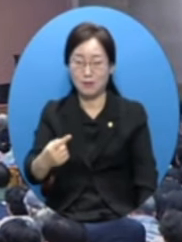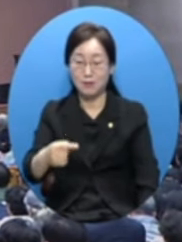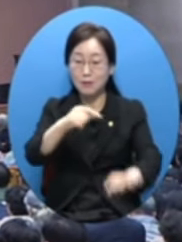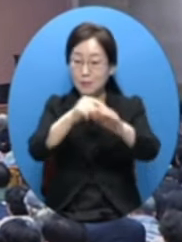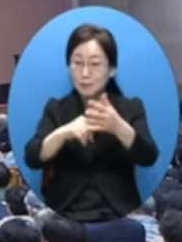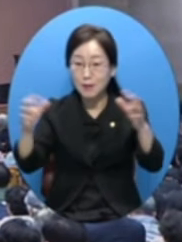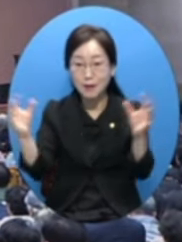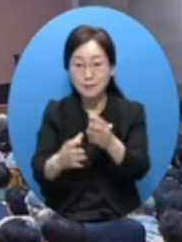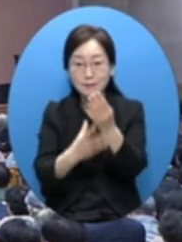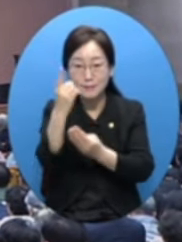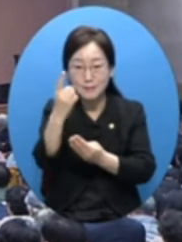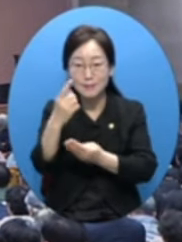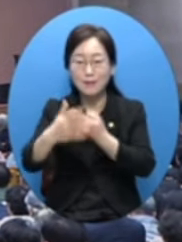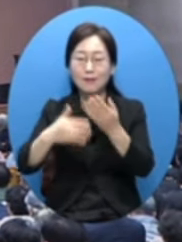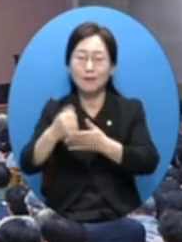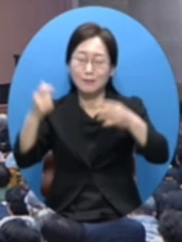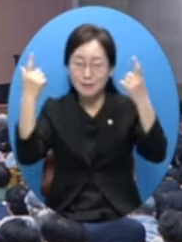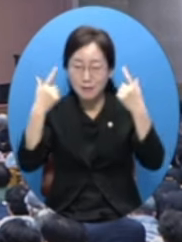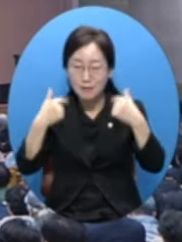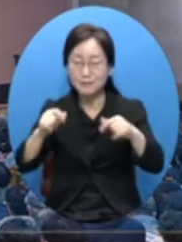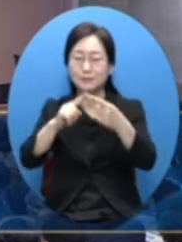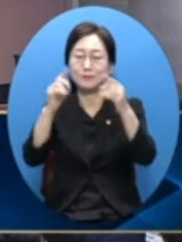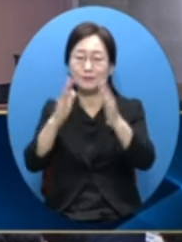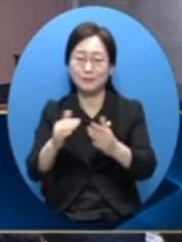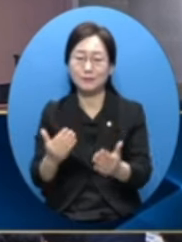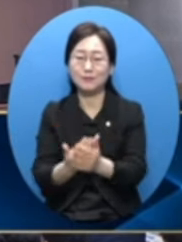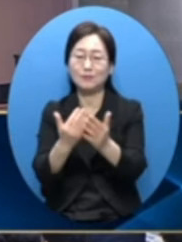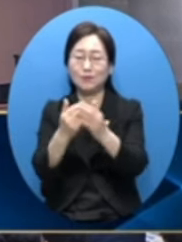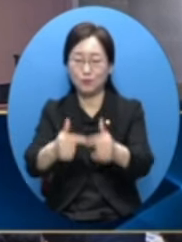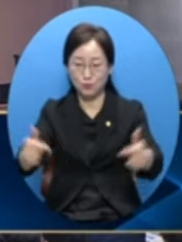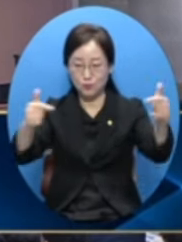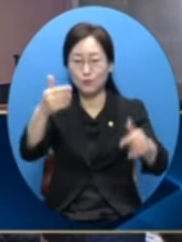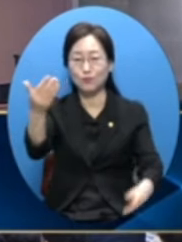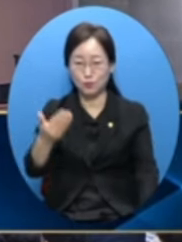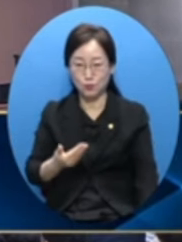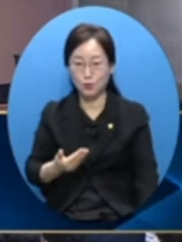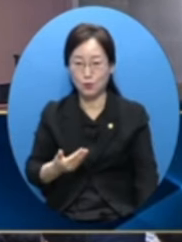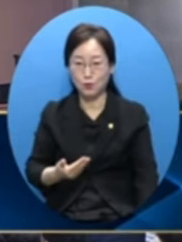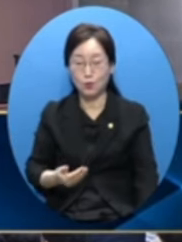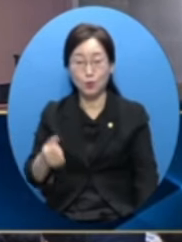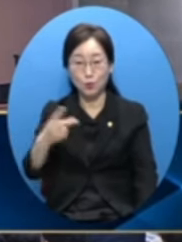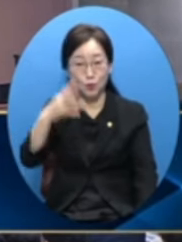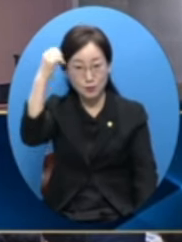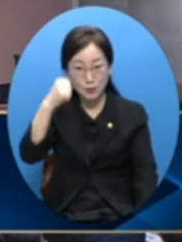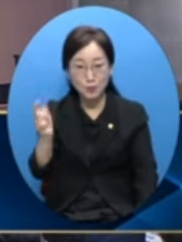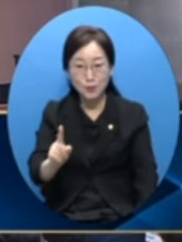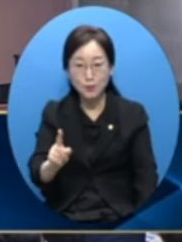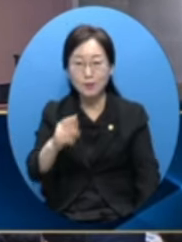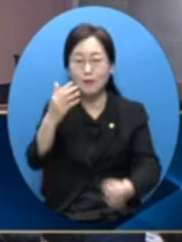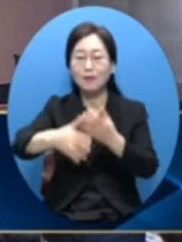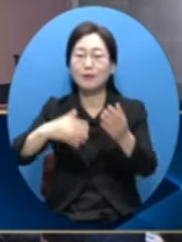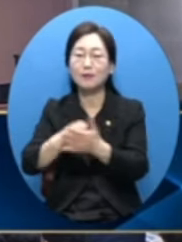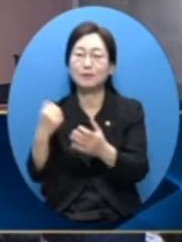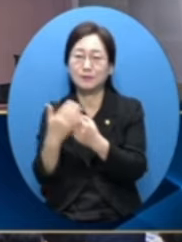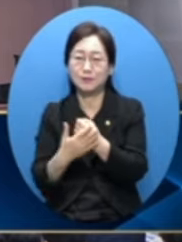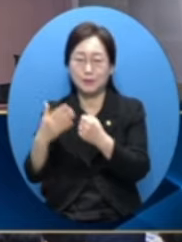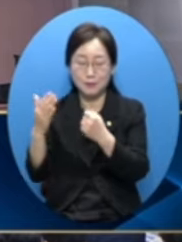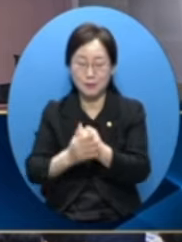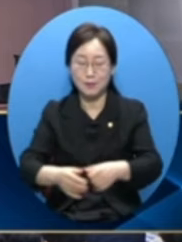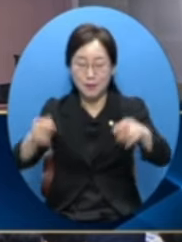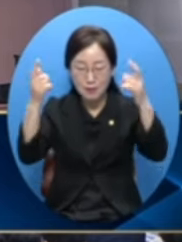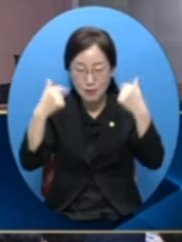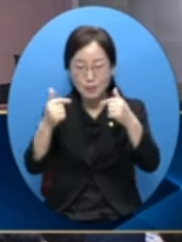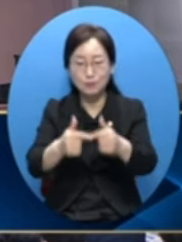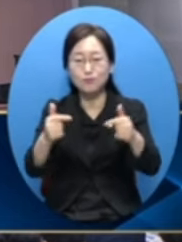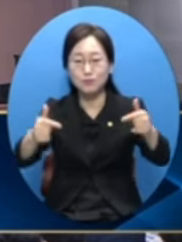되면 하나님께서 날마다 교회를 부흥시켜 주시는 것입니다. 우리가 둘째로 기억해야 될 것은 하나님의 은혜로 날마다 부흥하는